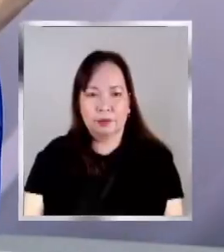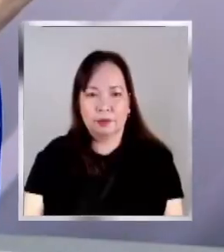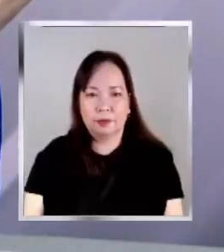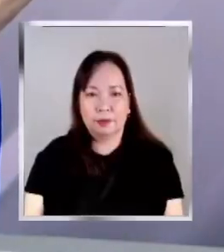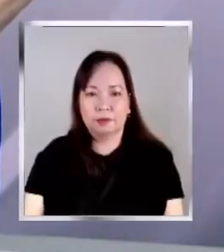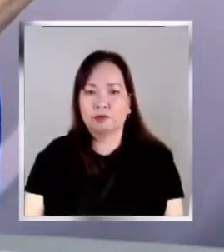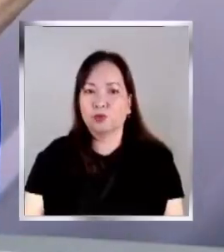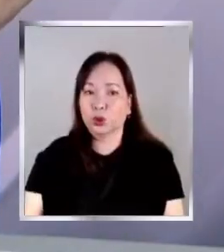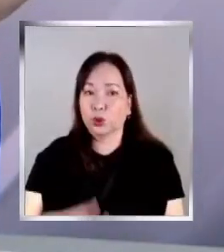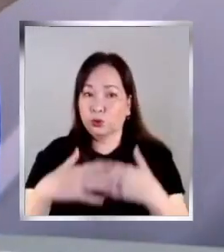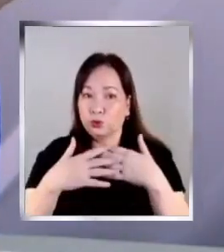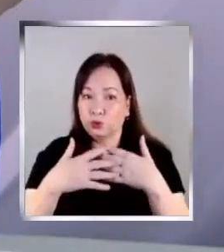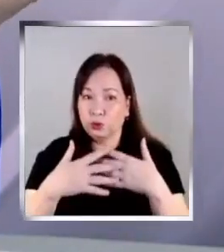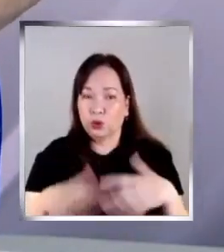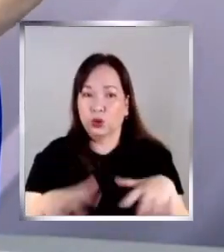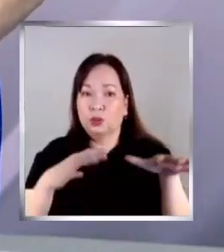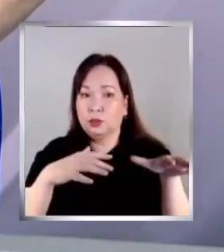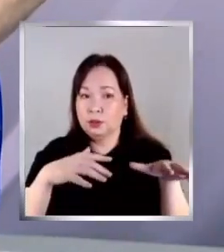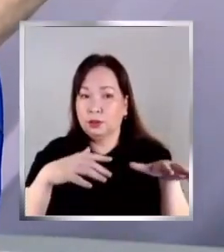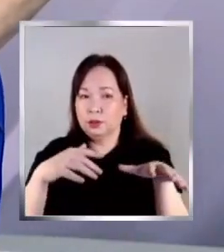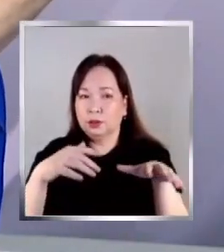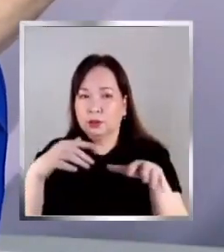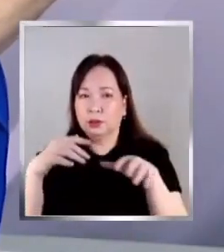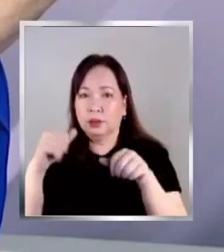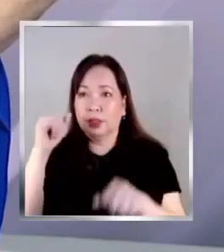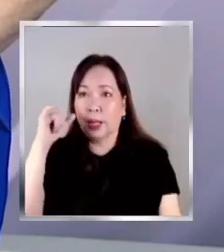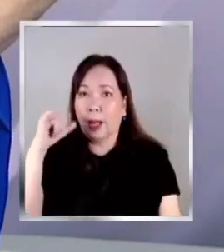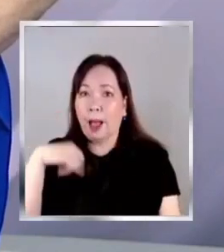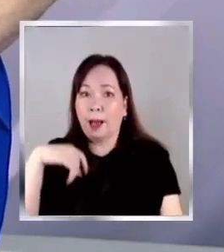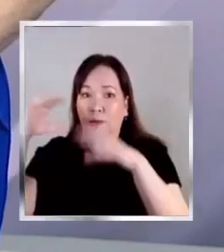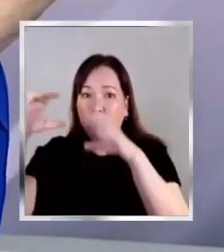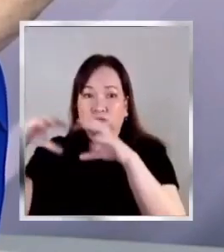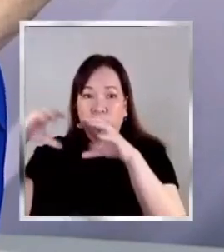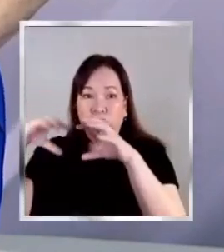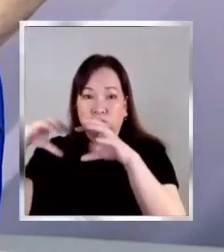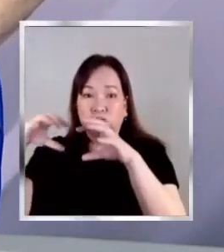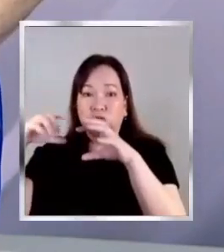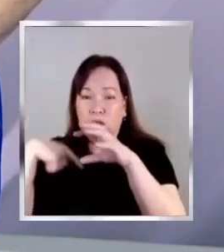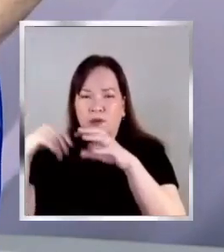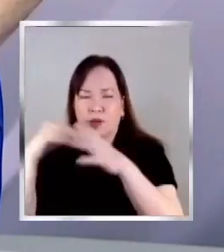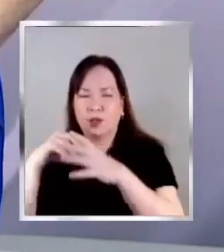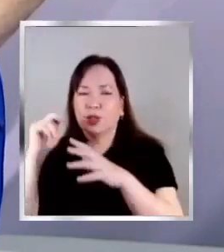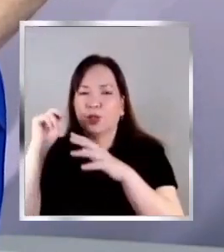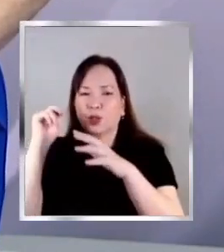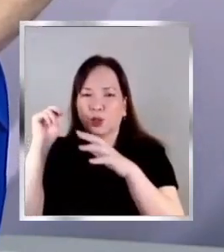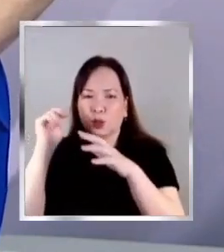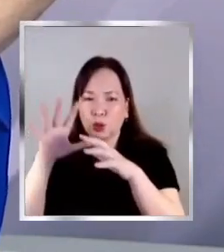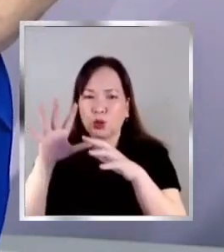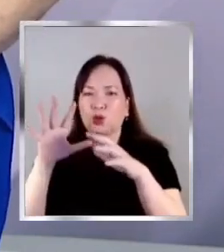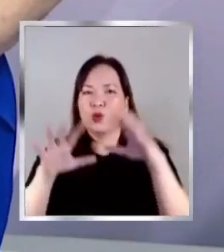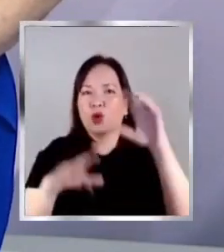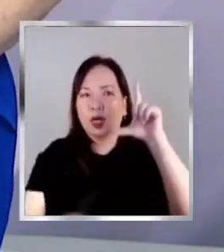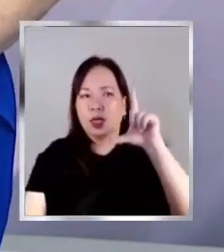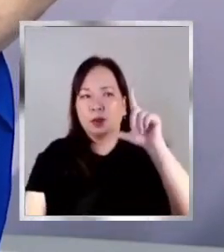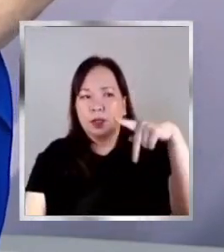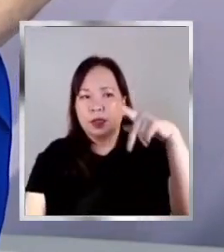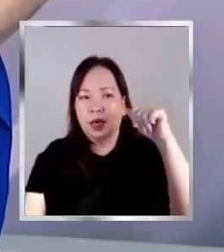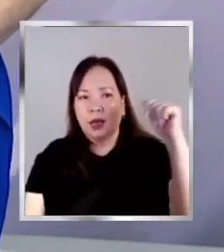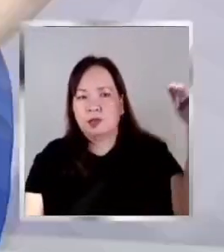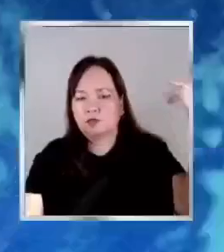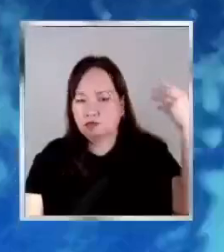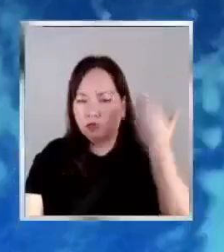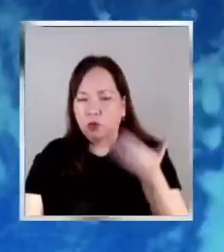Matapos lumabas kahapon, pumasok uli sa Philippine Area of Responsibility yung low pressure area na nasa timog silangan ng